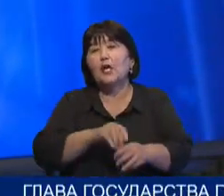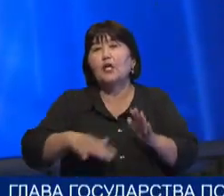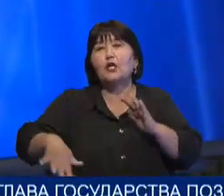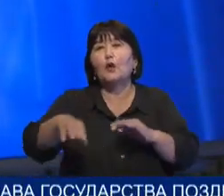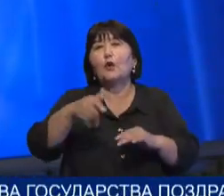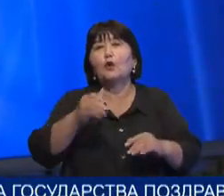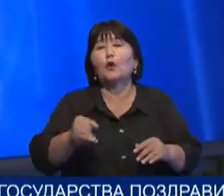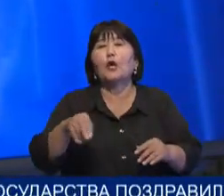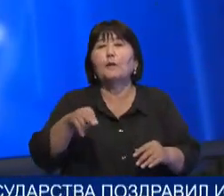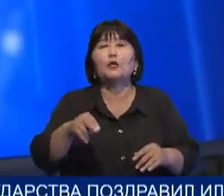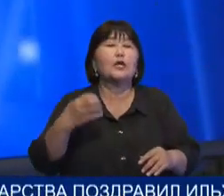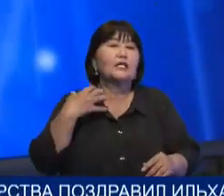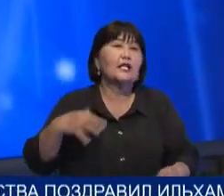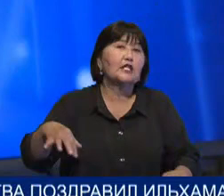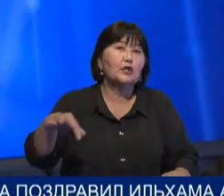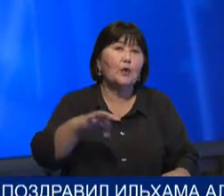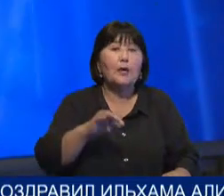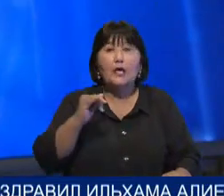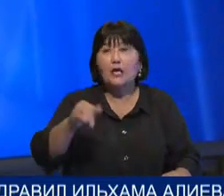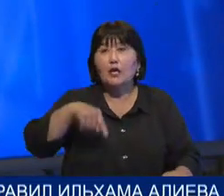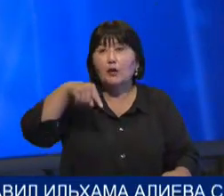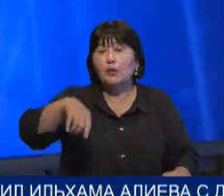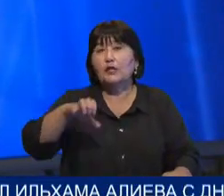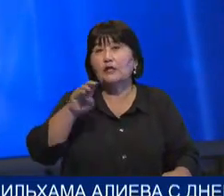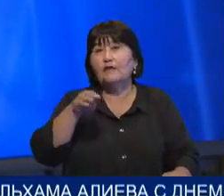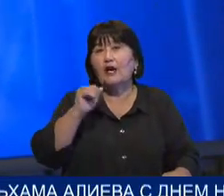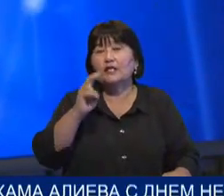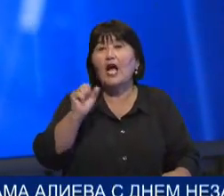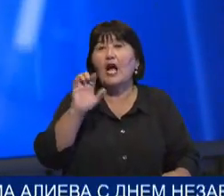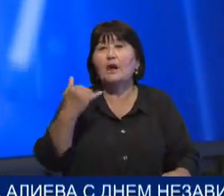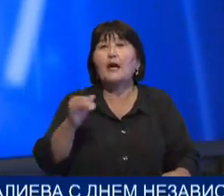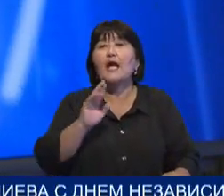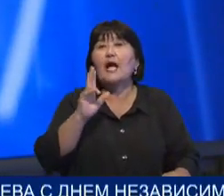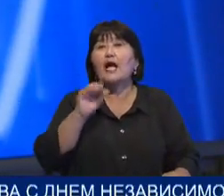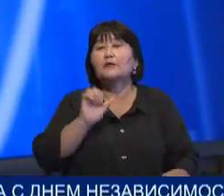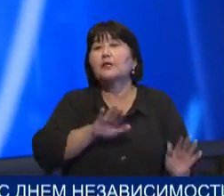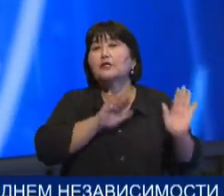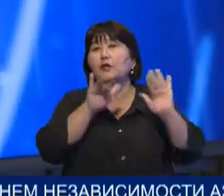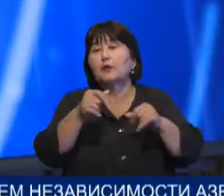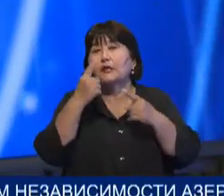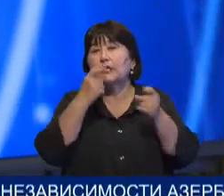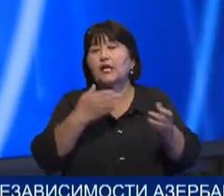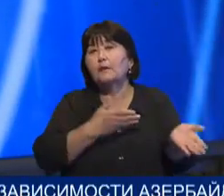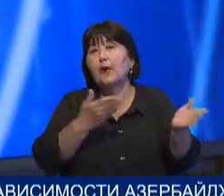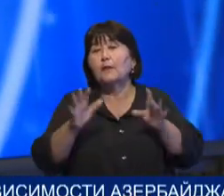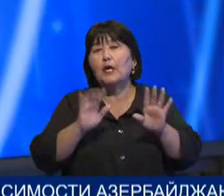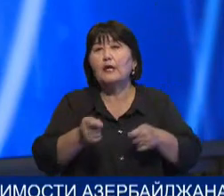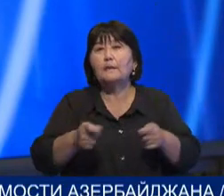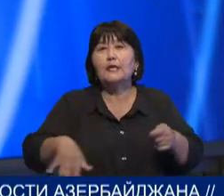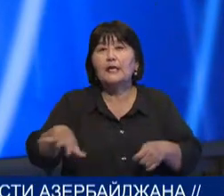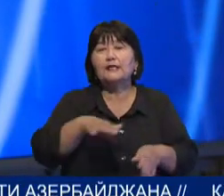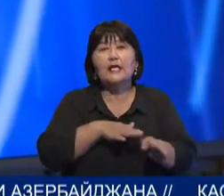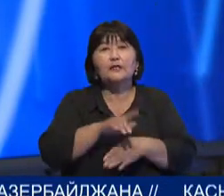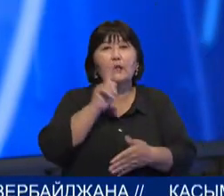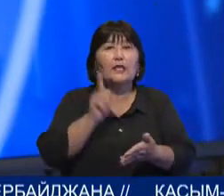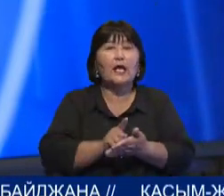участке Тургай-Палеозой в Кызылординской области и бурение скважины на участке Абай в Каспийском море. Об этом сообщил на приеме у президента страны,